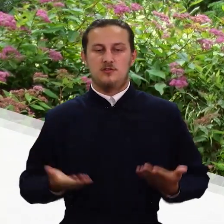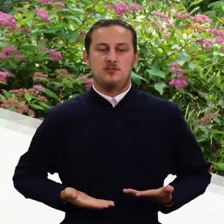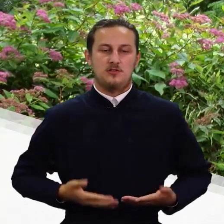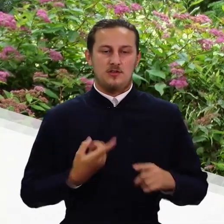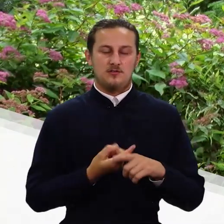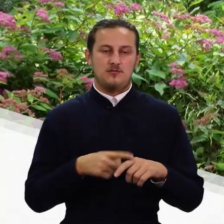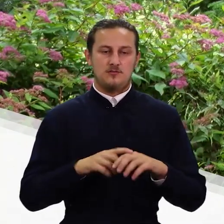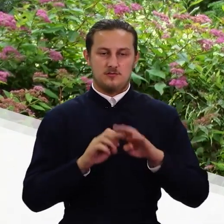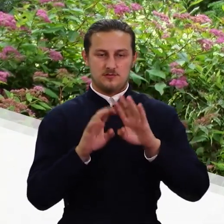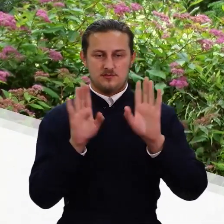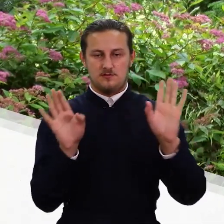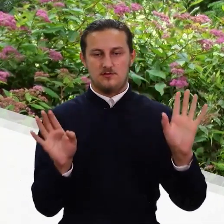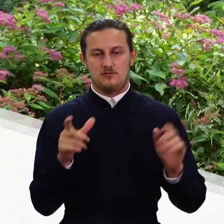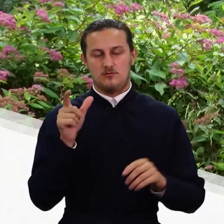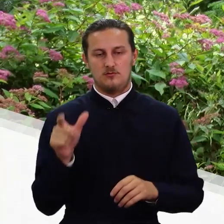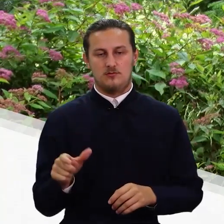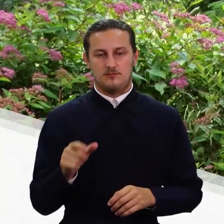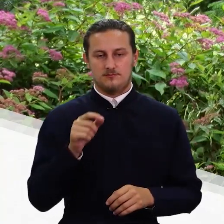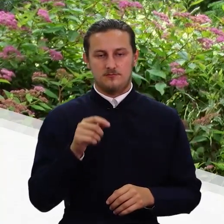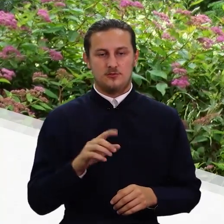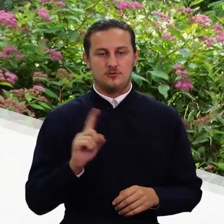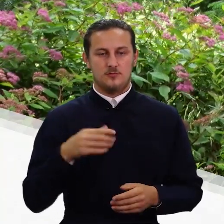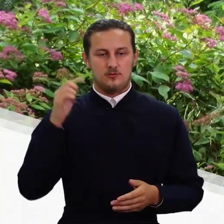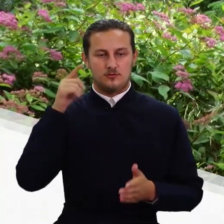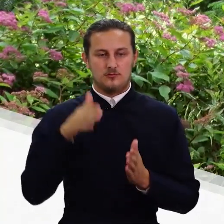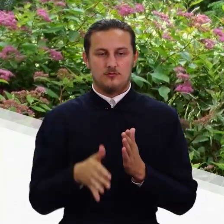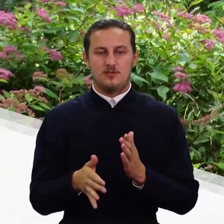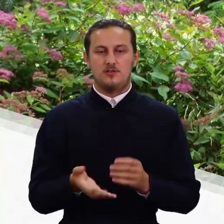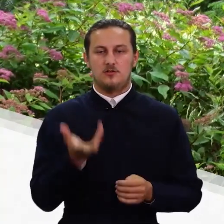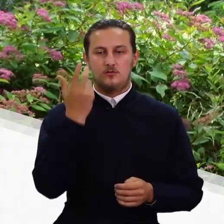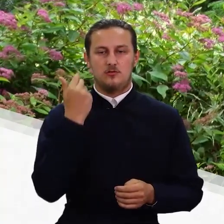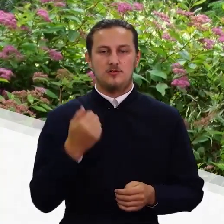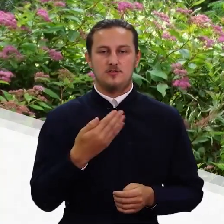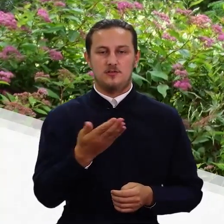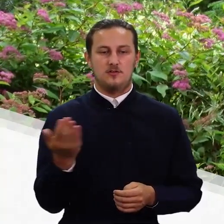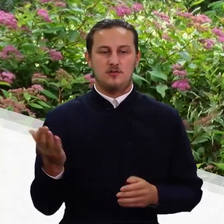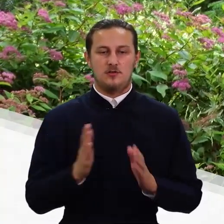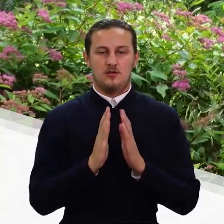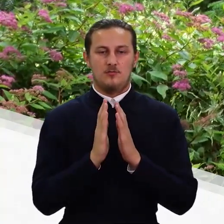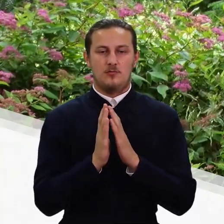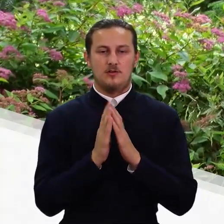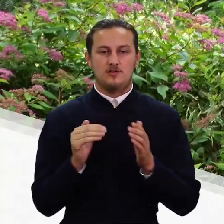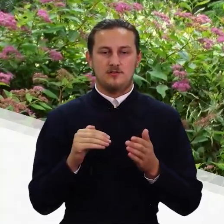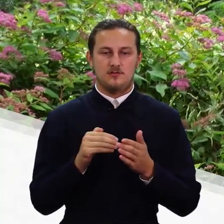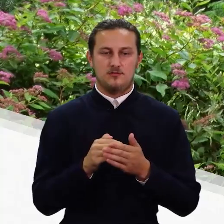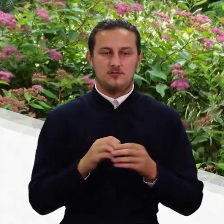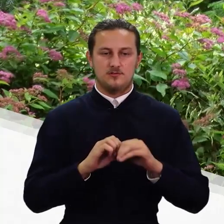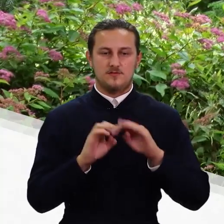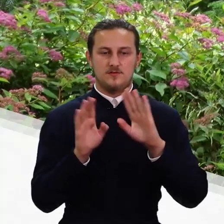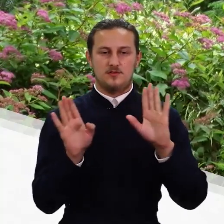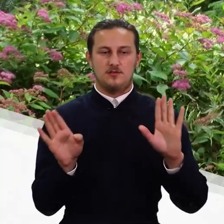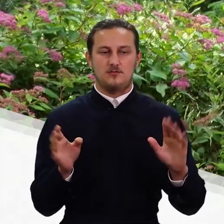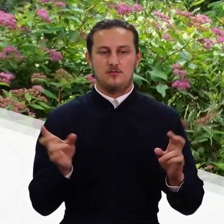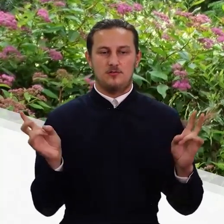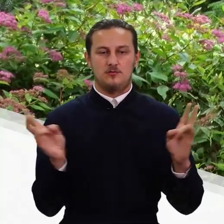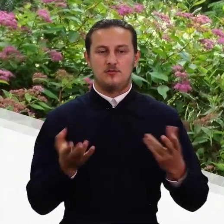що коли ти молишся до нього, отче, чи святителю, чи преподобний, допоможи мені, бо мені зараз дуже важко, і ти